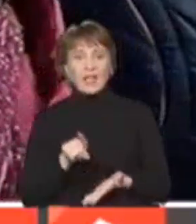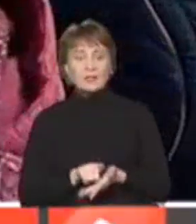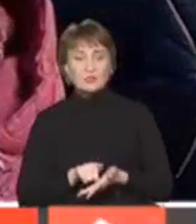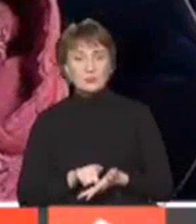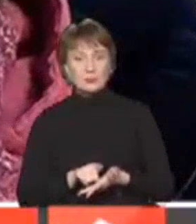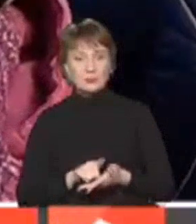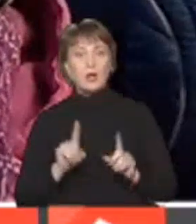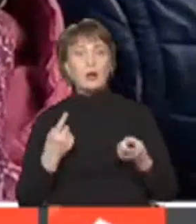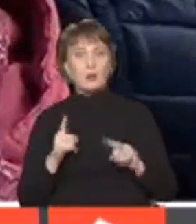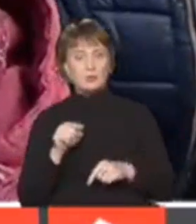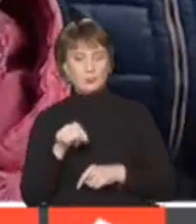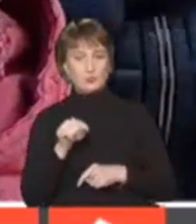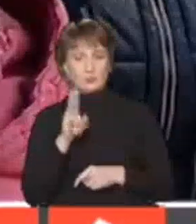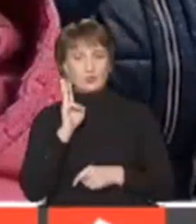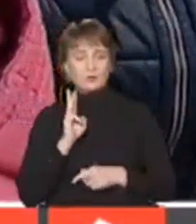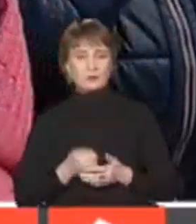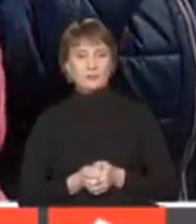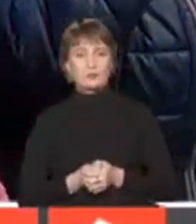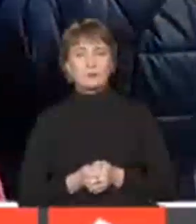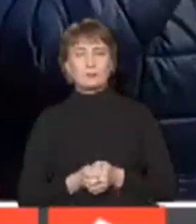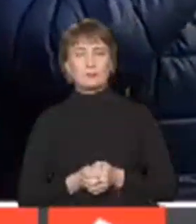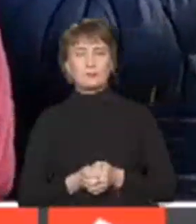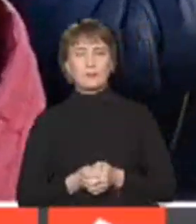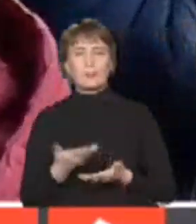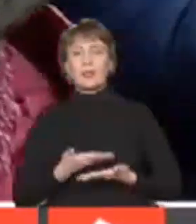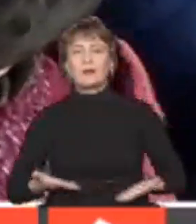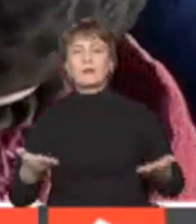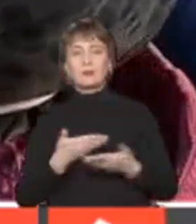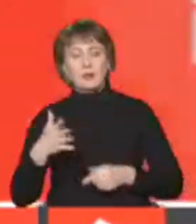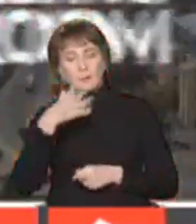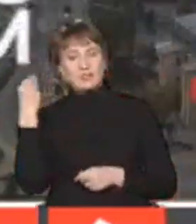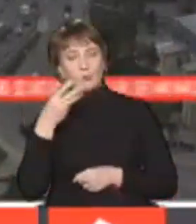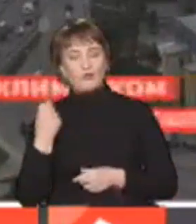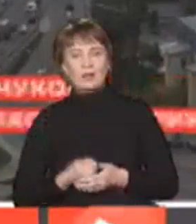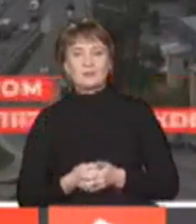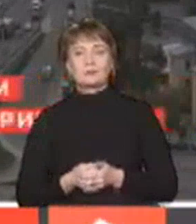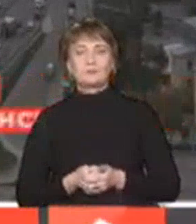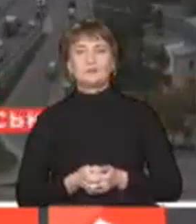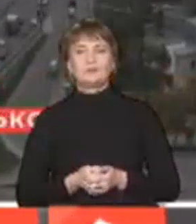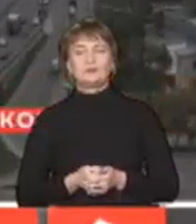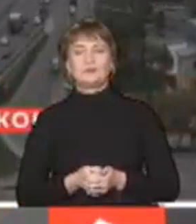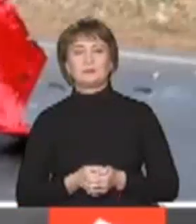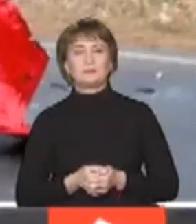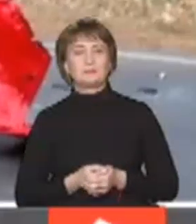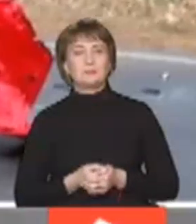А чому до посольства Америки? Та ми позабували.